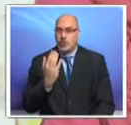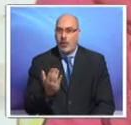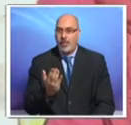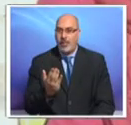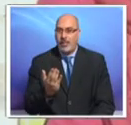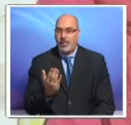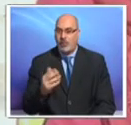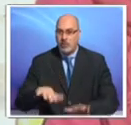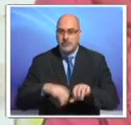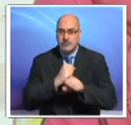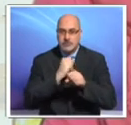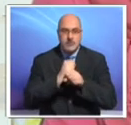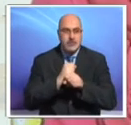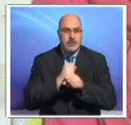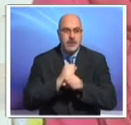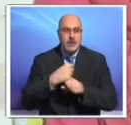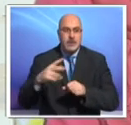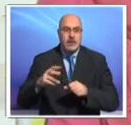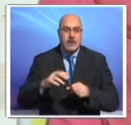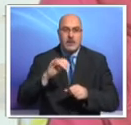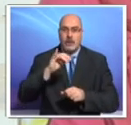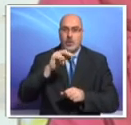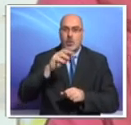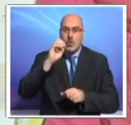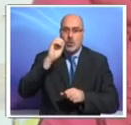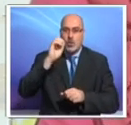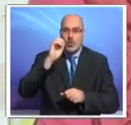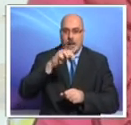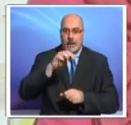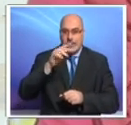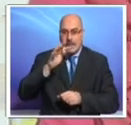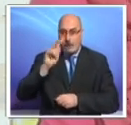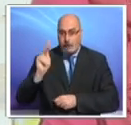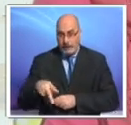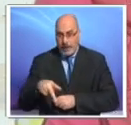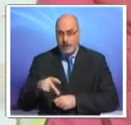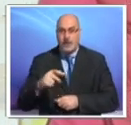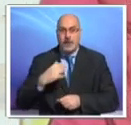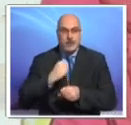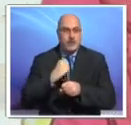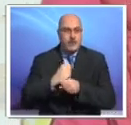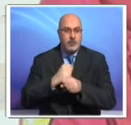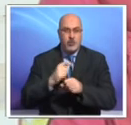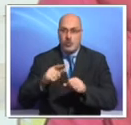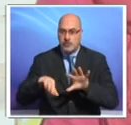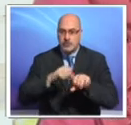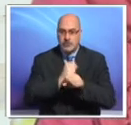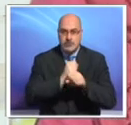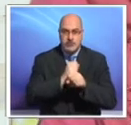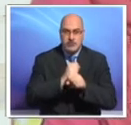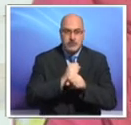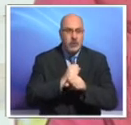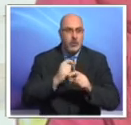للشركة الوطنية للأشغال في الآبار ENTP. اشتغلت بها لفترة 13 سنة، تقلدت كل